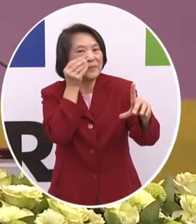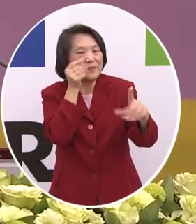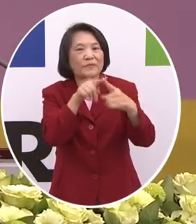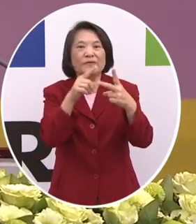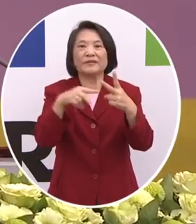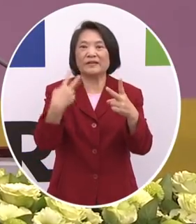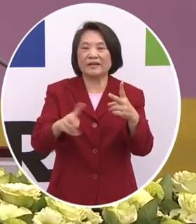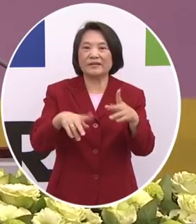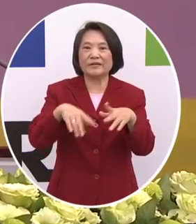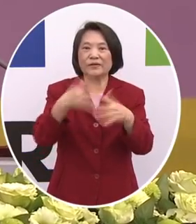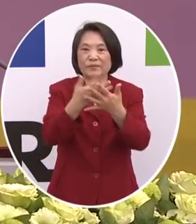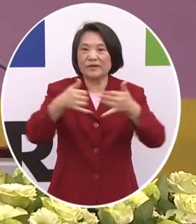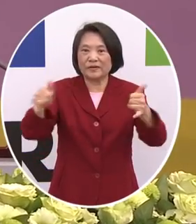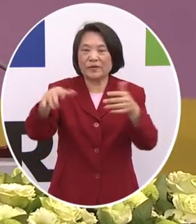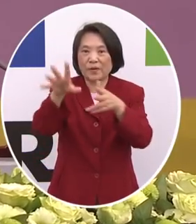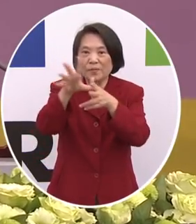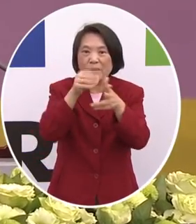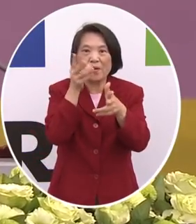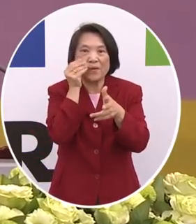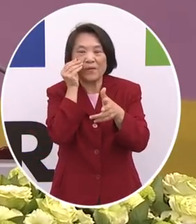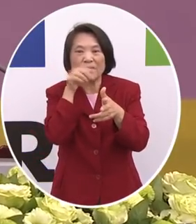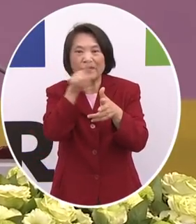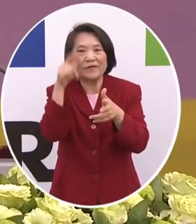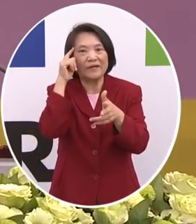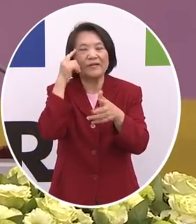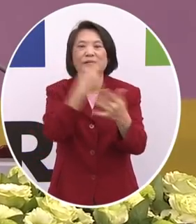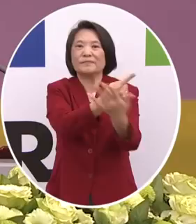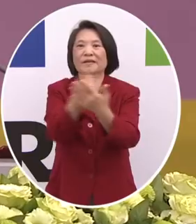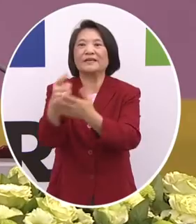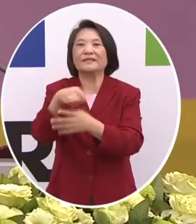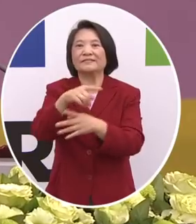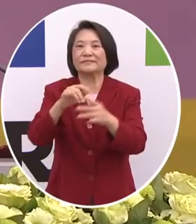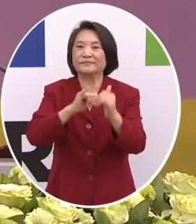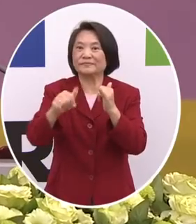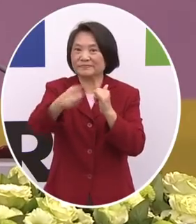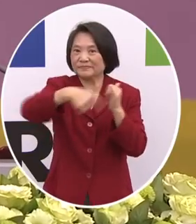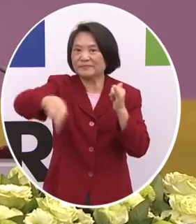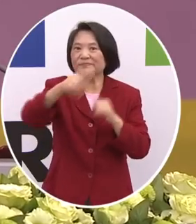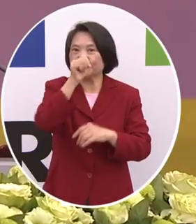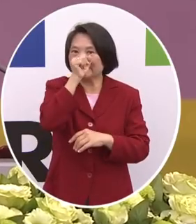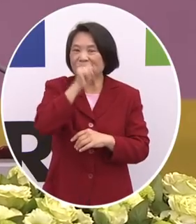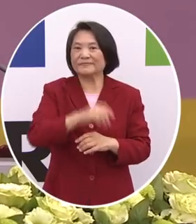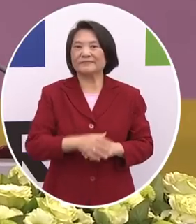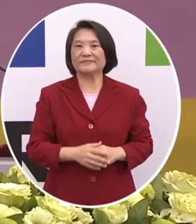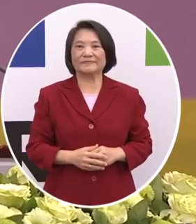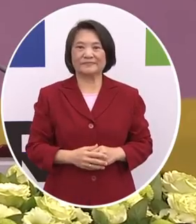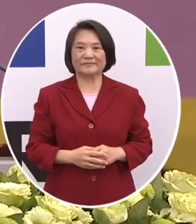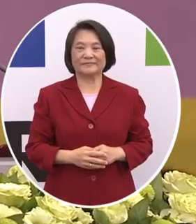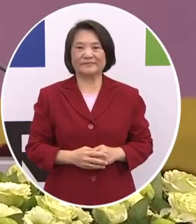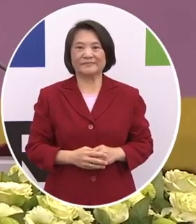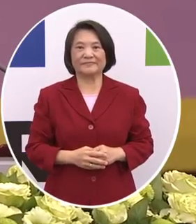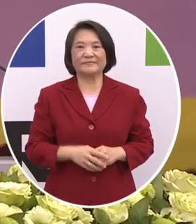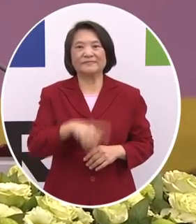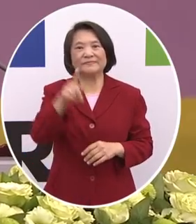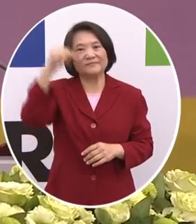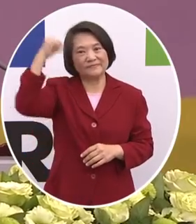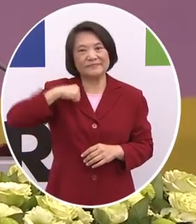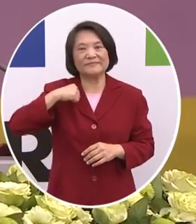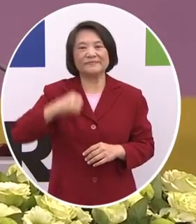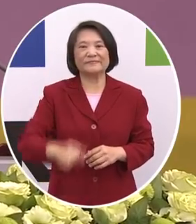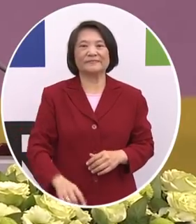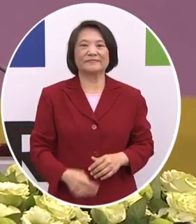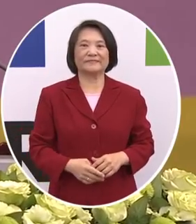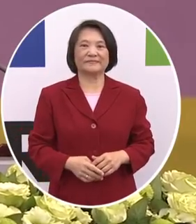及网络上收看直播的全体国人同胞，大家早安，大家